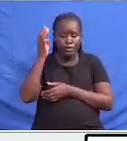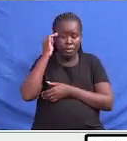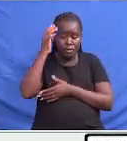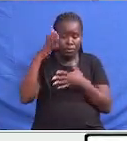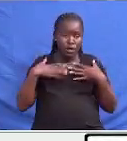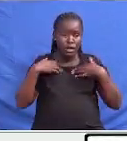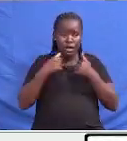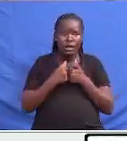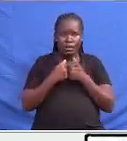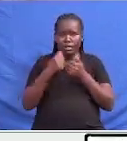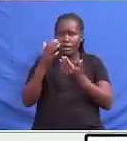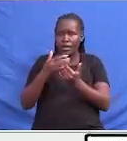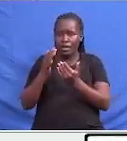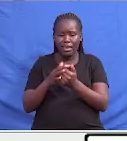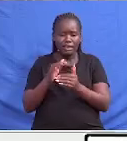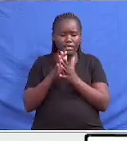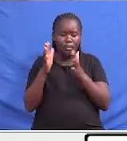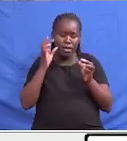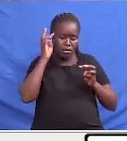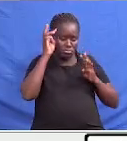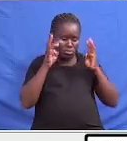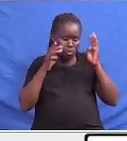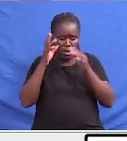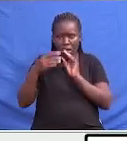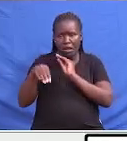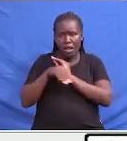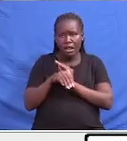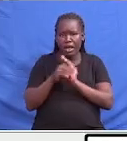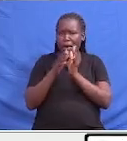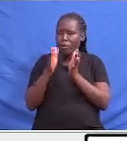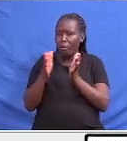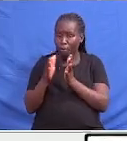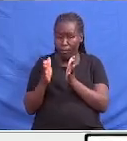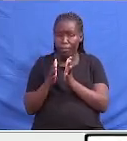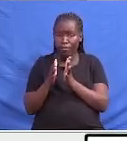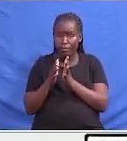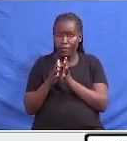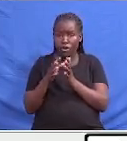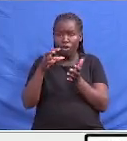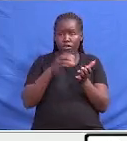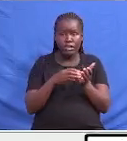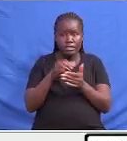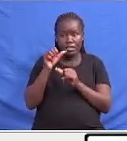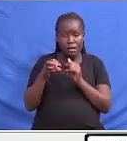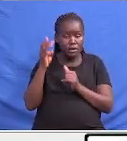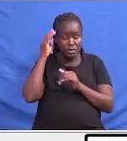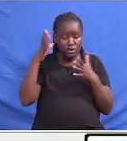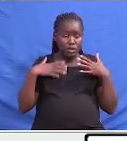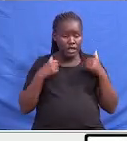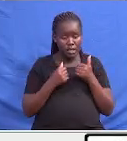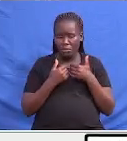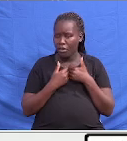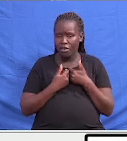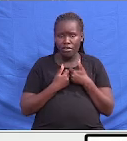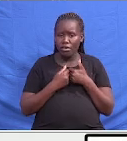pia unasalia kwa wasiwasi mkubwa. Hii licha ya kuongezeka kwa idadi ya visa vya afya ya akili nchini. There is no way we can